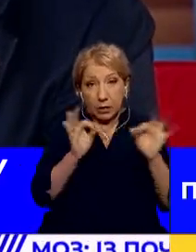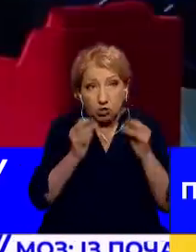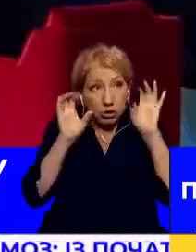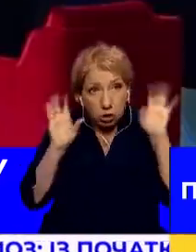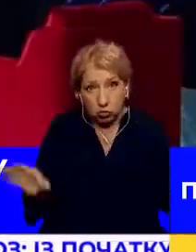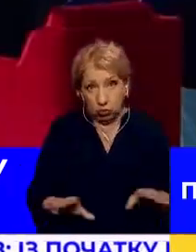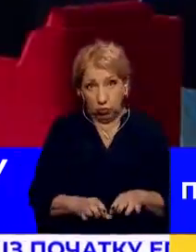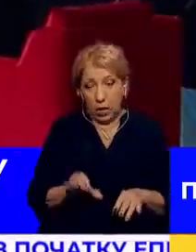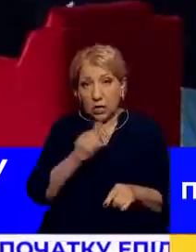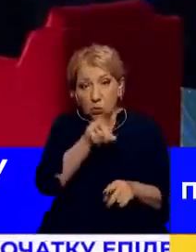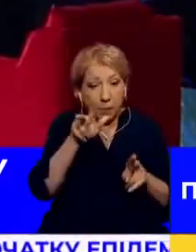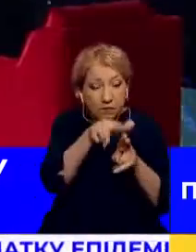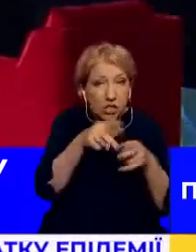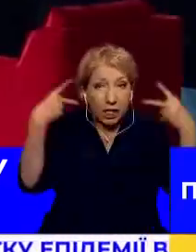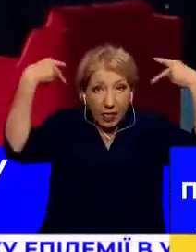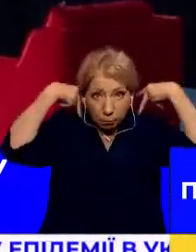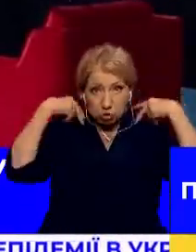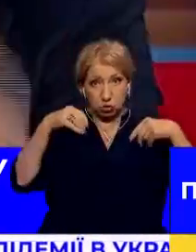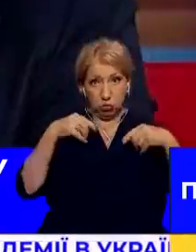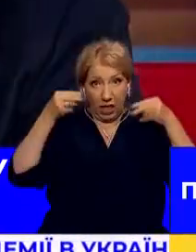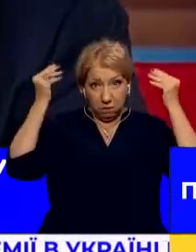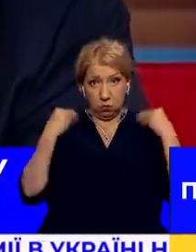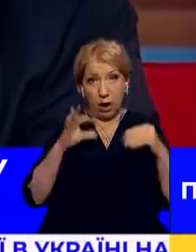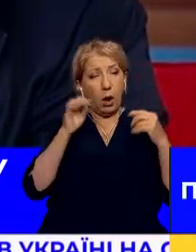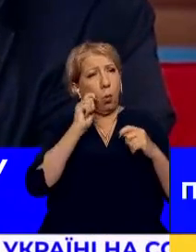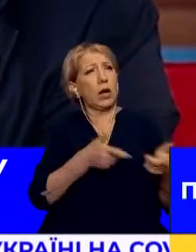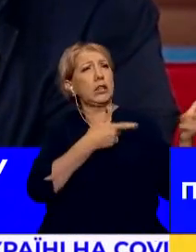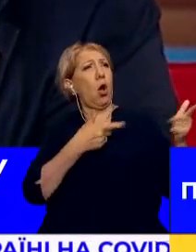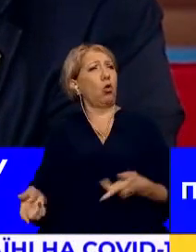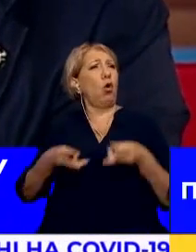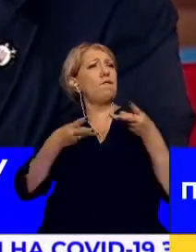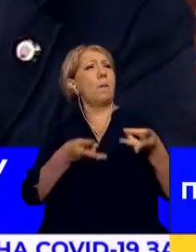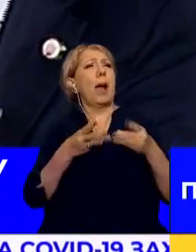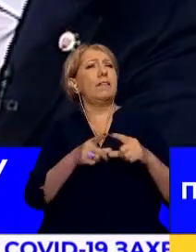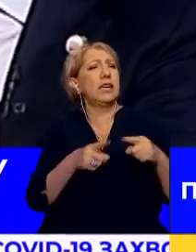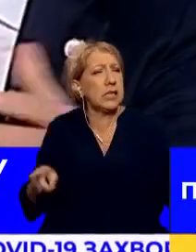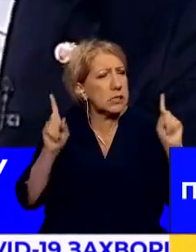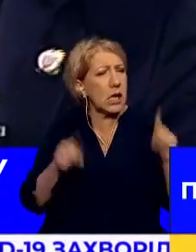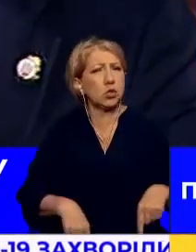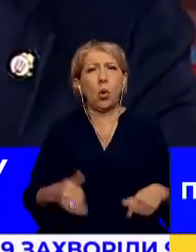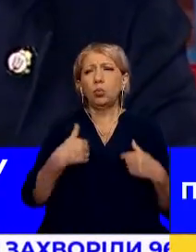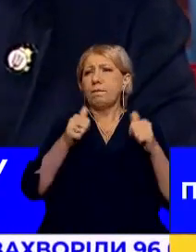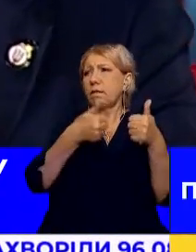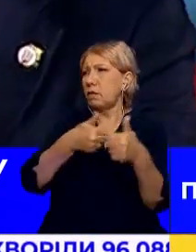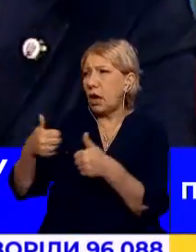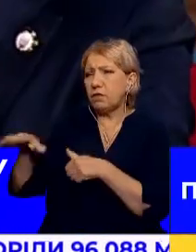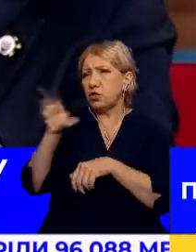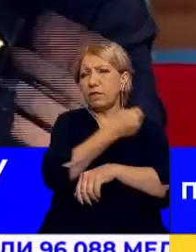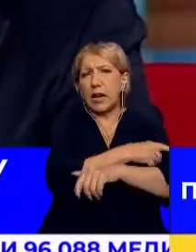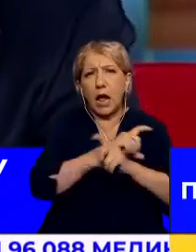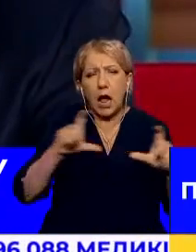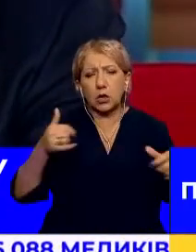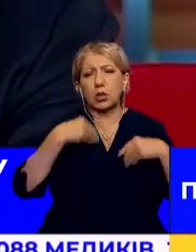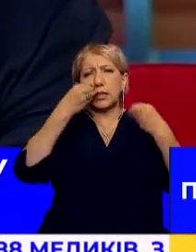не знали. І щоб їм вішали лапшу на вуха, як Україна готова до опалювального сезону, як у нас все хорошо в лікарнях, яка в